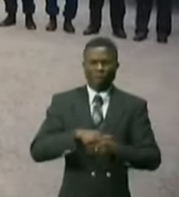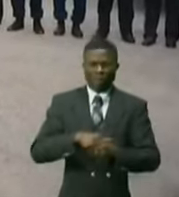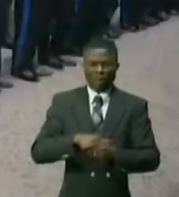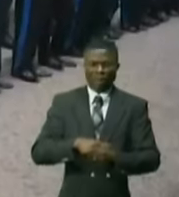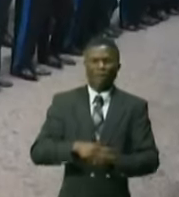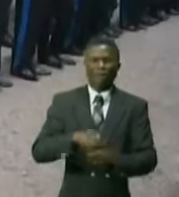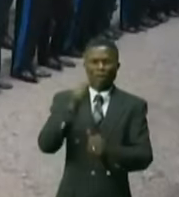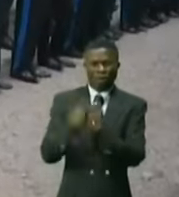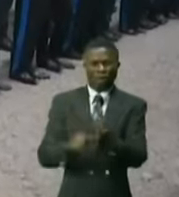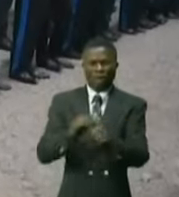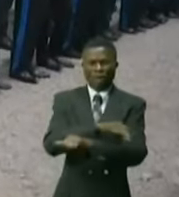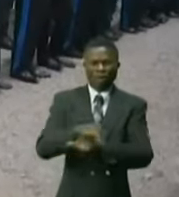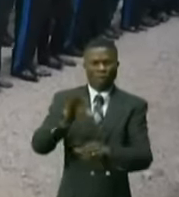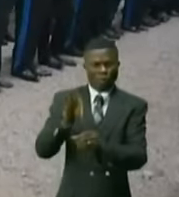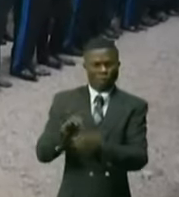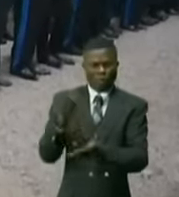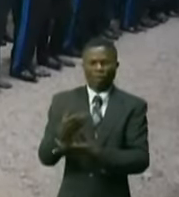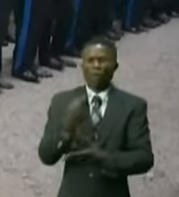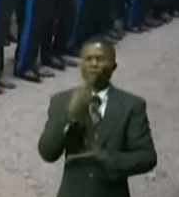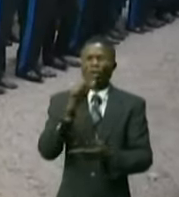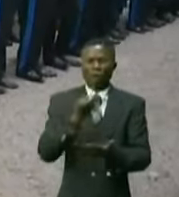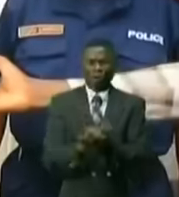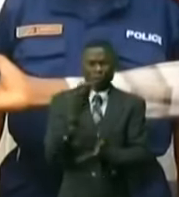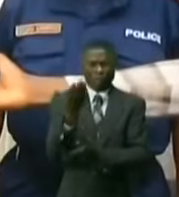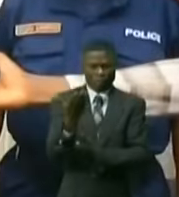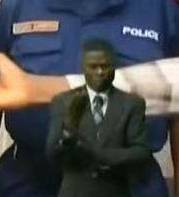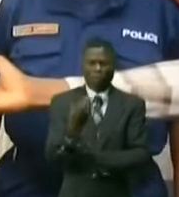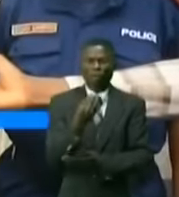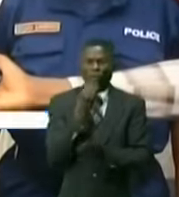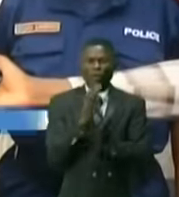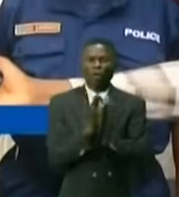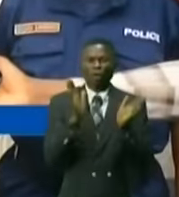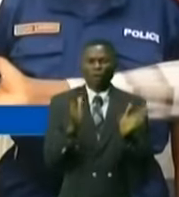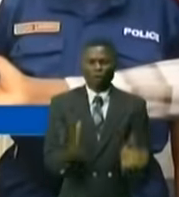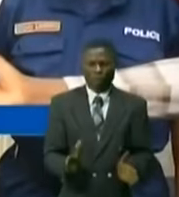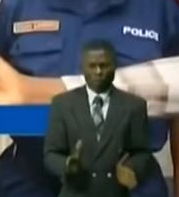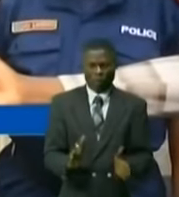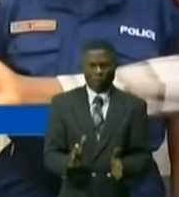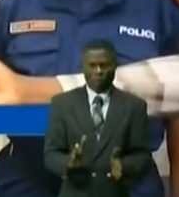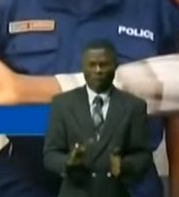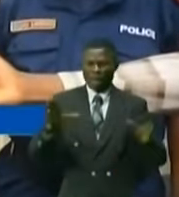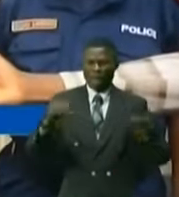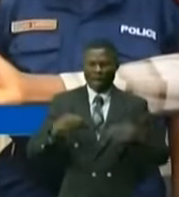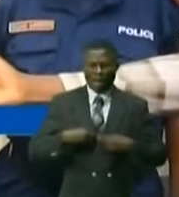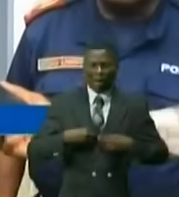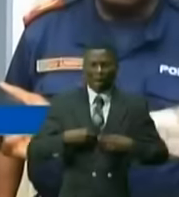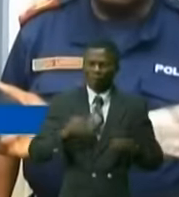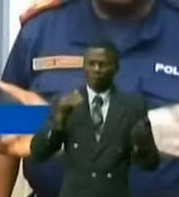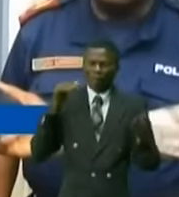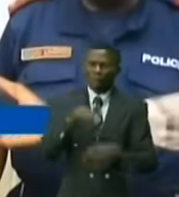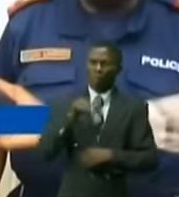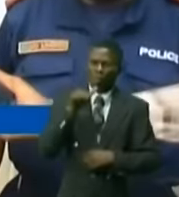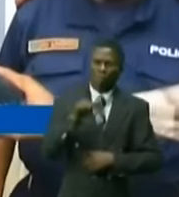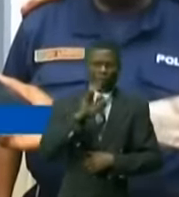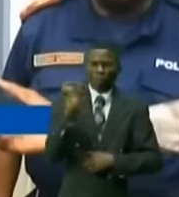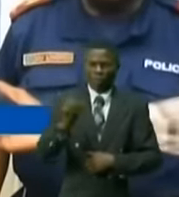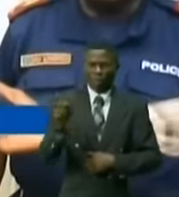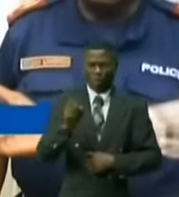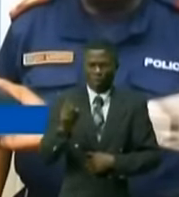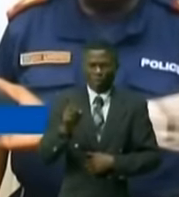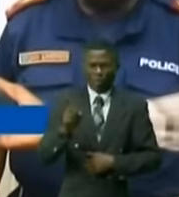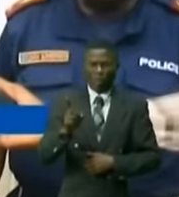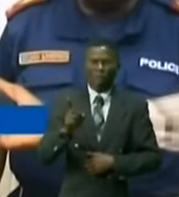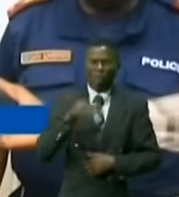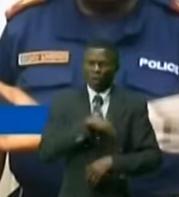les bureaux de vote, a-t-il déclaré. J'ai demandé à ces inspecteurs de ne pas céder à la provocation. Nous, tenant compte de